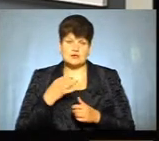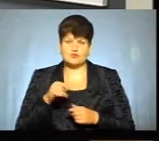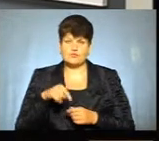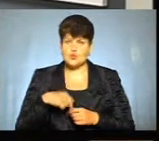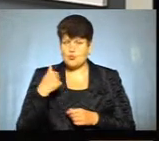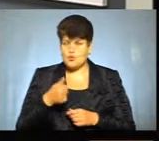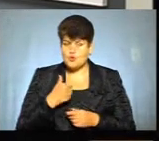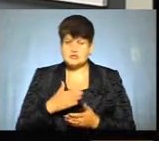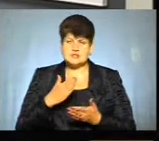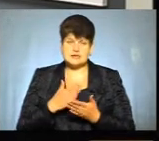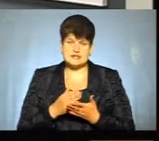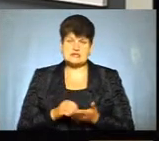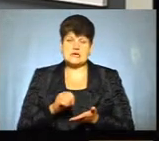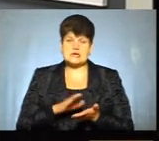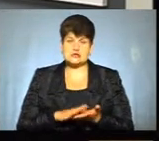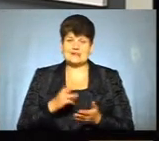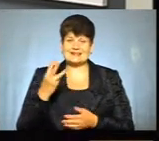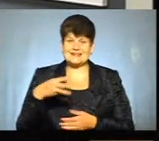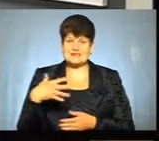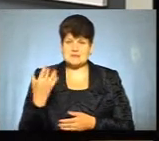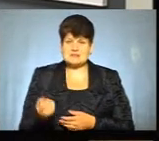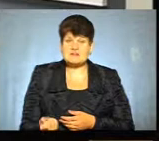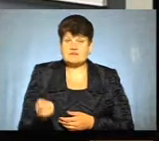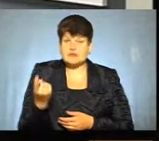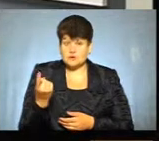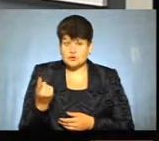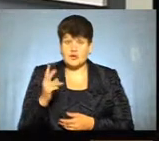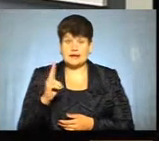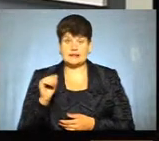в нас зареєстровано було 35 спалахів кору.